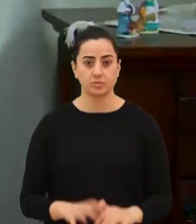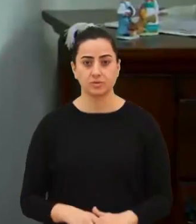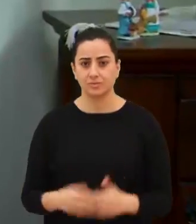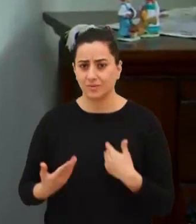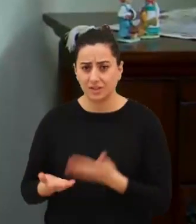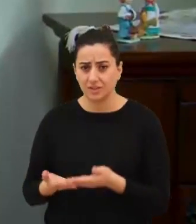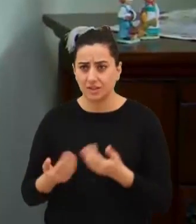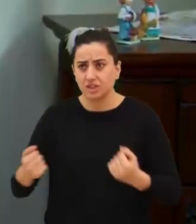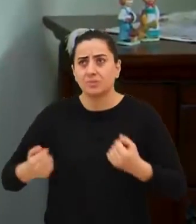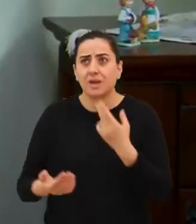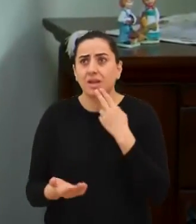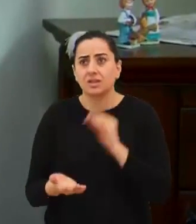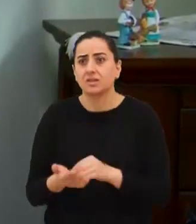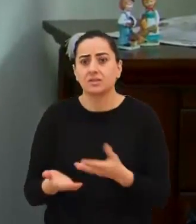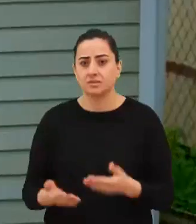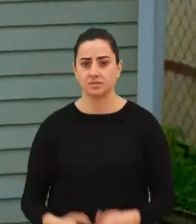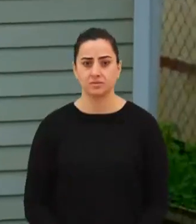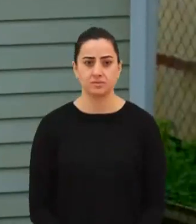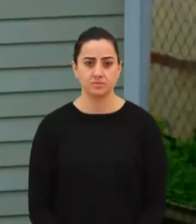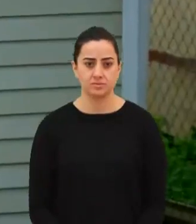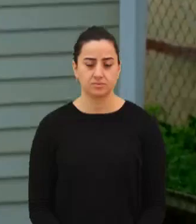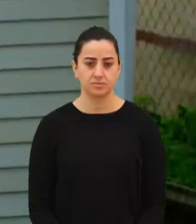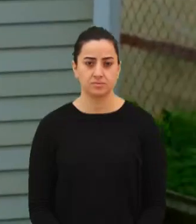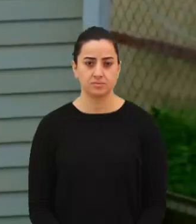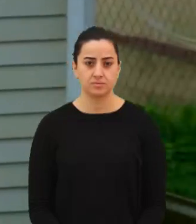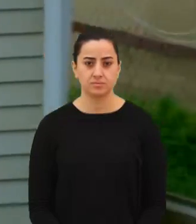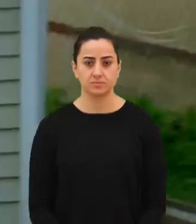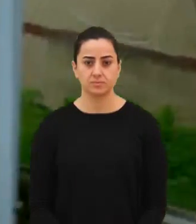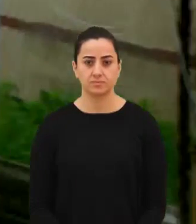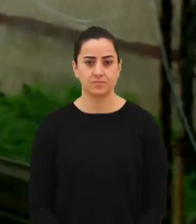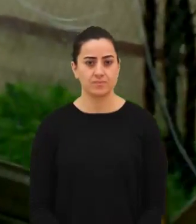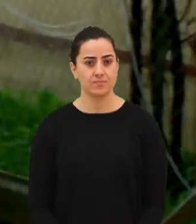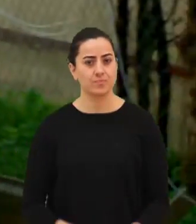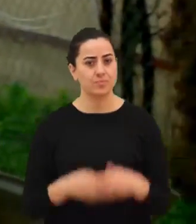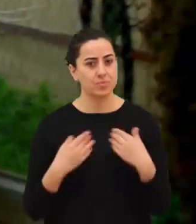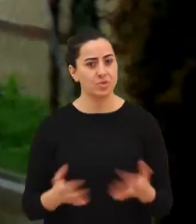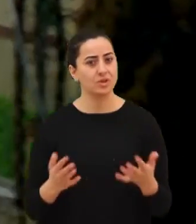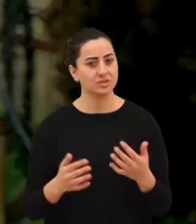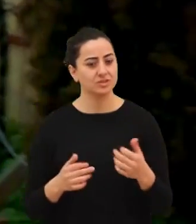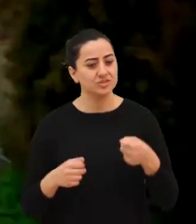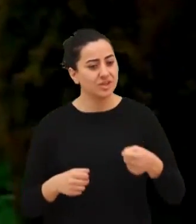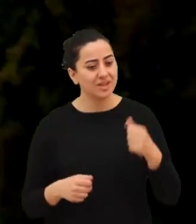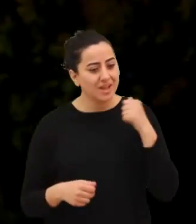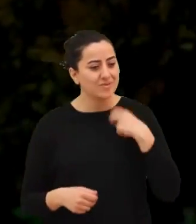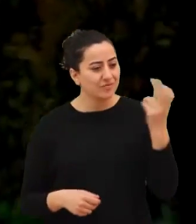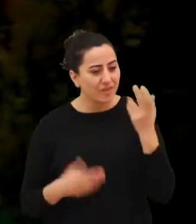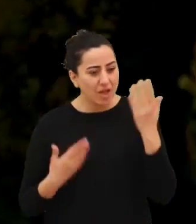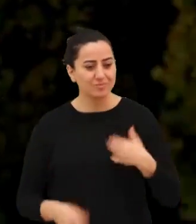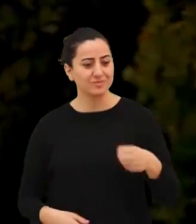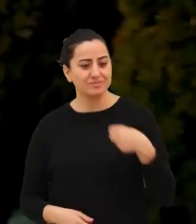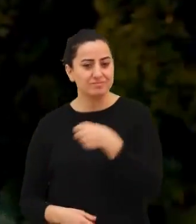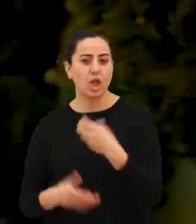Nasıl bir kadın? Şişman bir kadın işte, sağdan girer. Şükrü bahçede. Lan çantayı geri götürmeye bir ikna edemedim